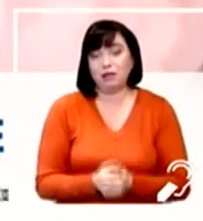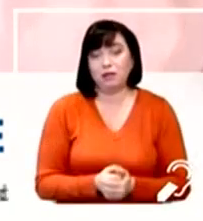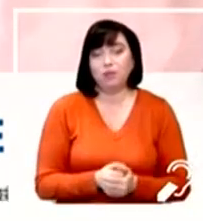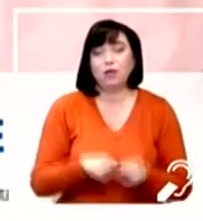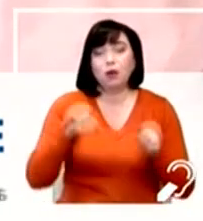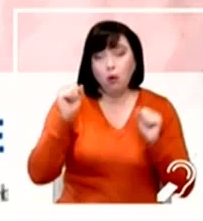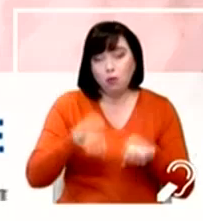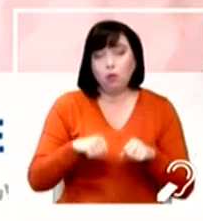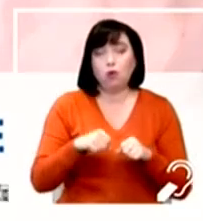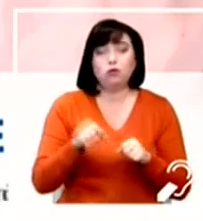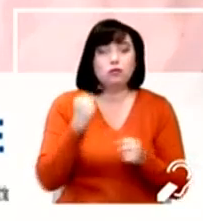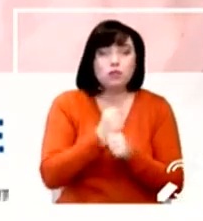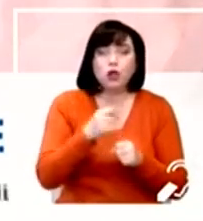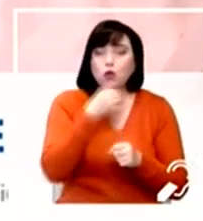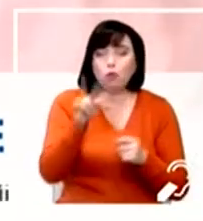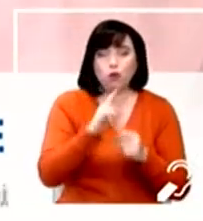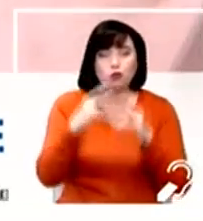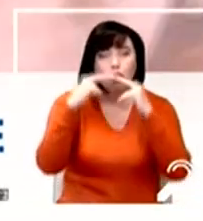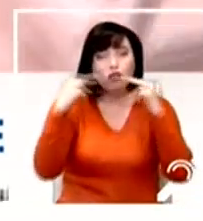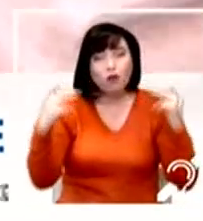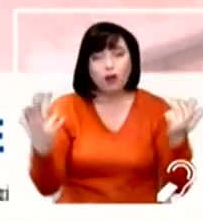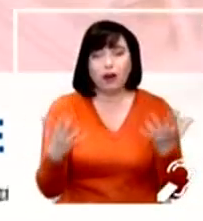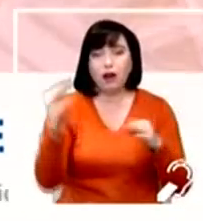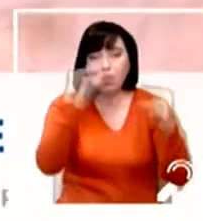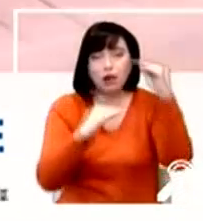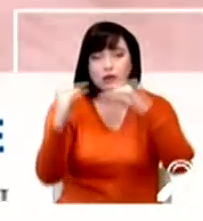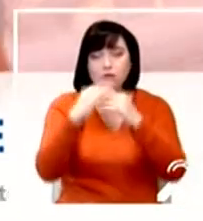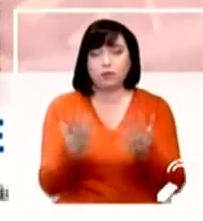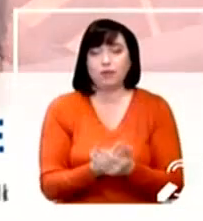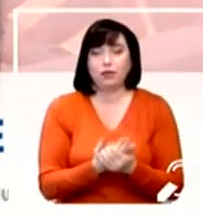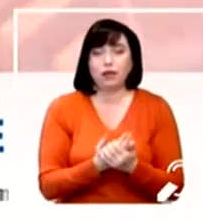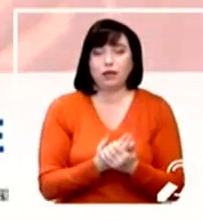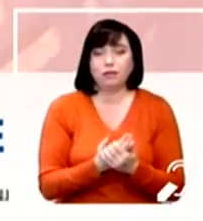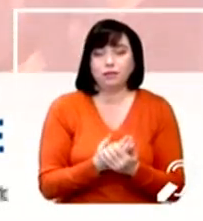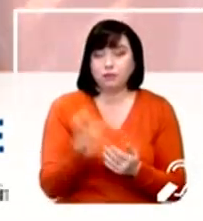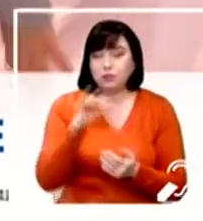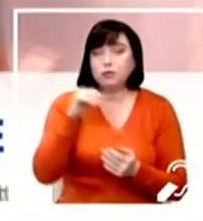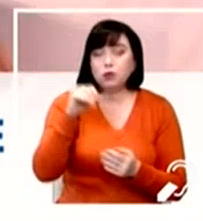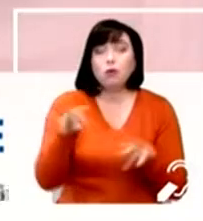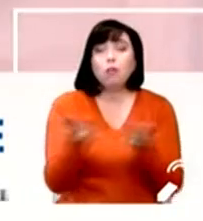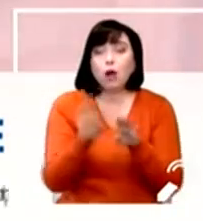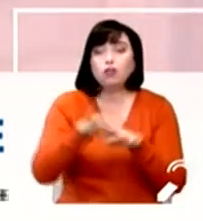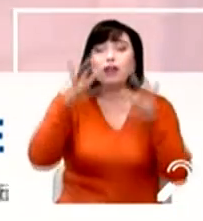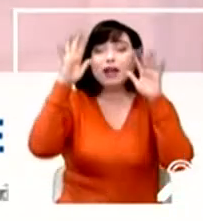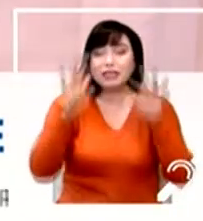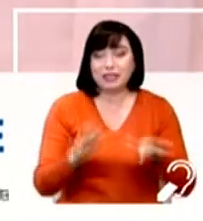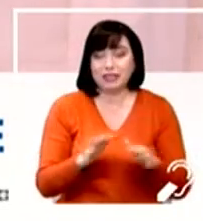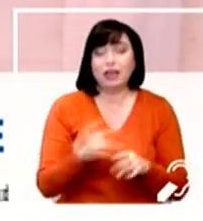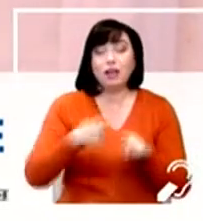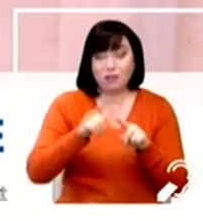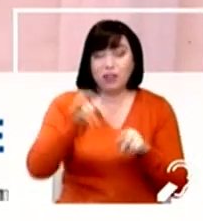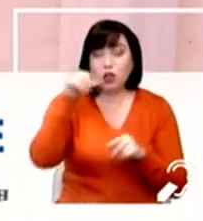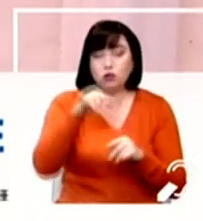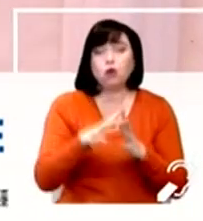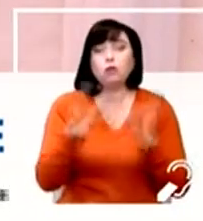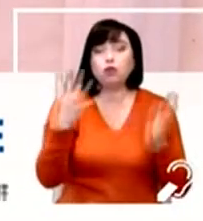Putem să facem orice castele, ori și sare este ca și zăpadă. În salina de la Călăraș